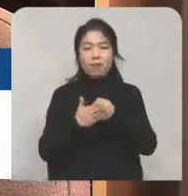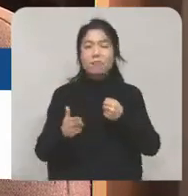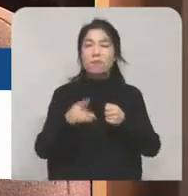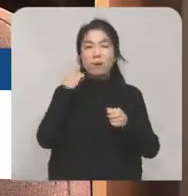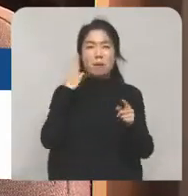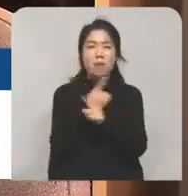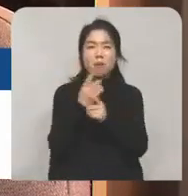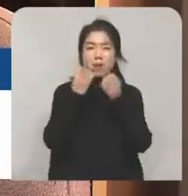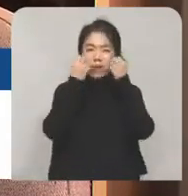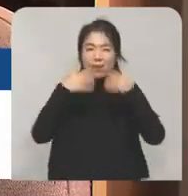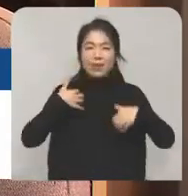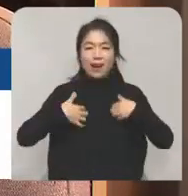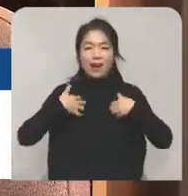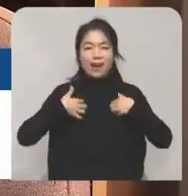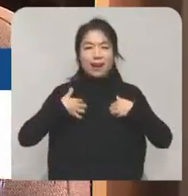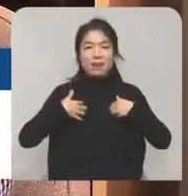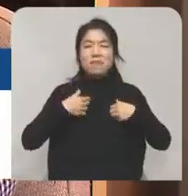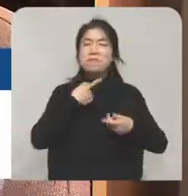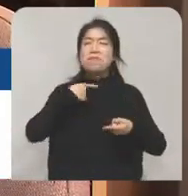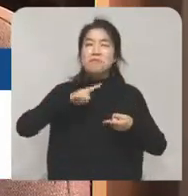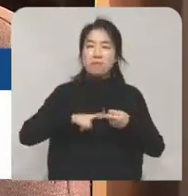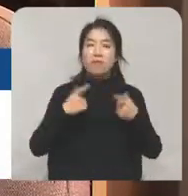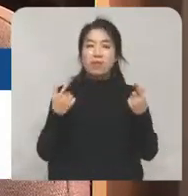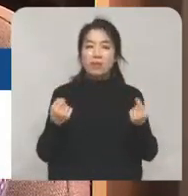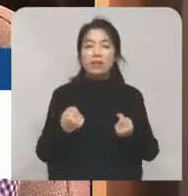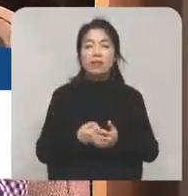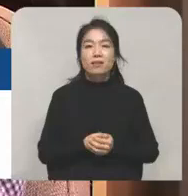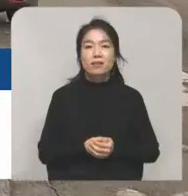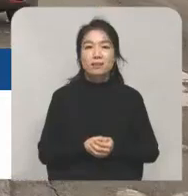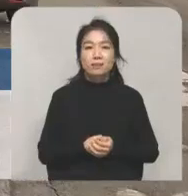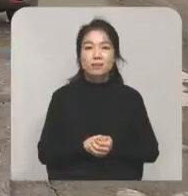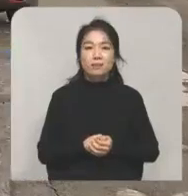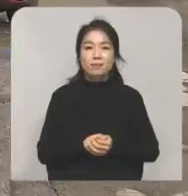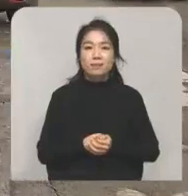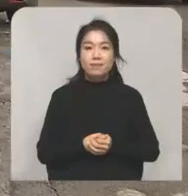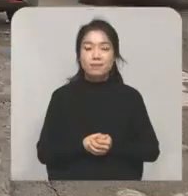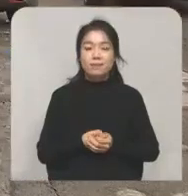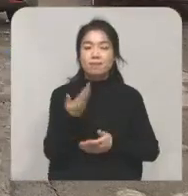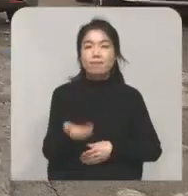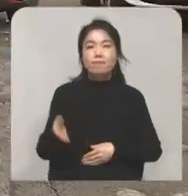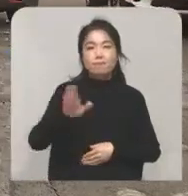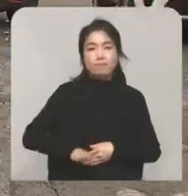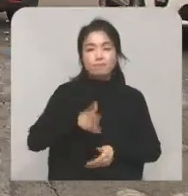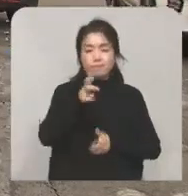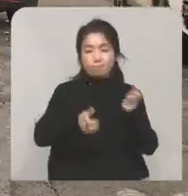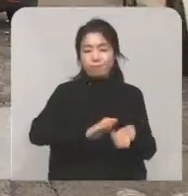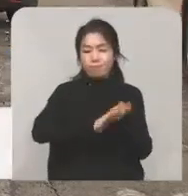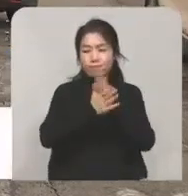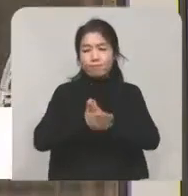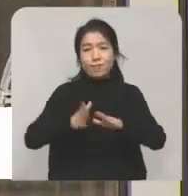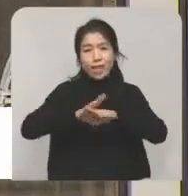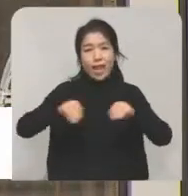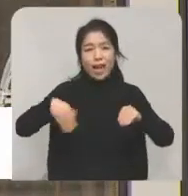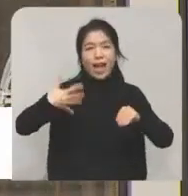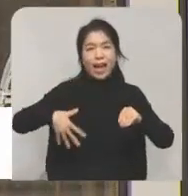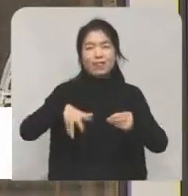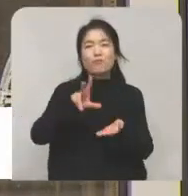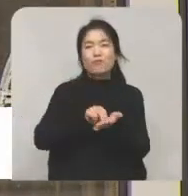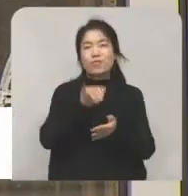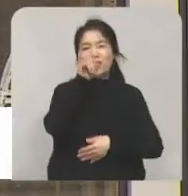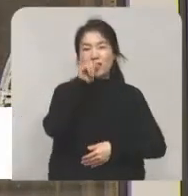매일이 새롭고 즐겁고 가슴이 벅차고 그런 거죠 하지만 산업화 까지 해결과 지도 적지